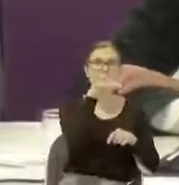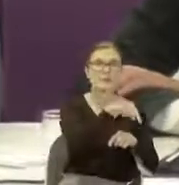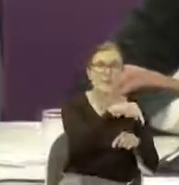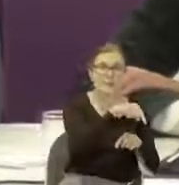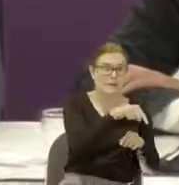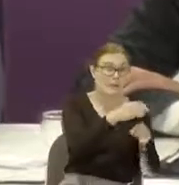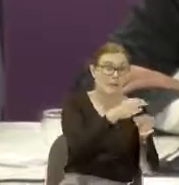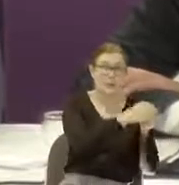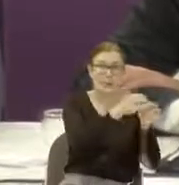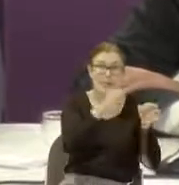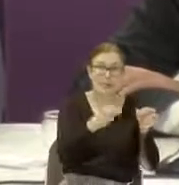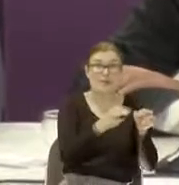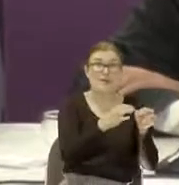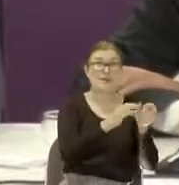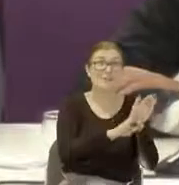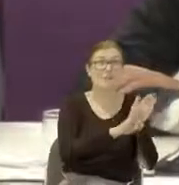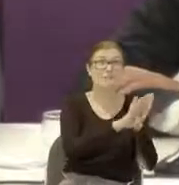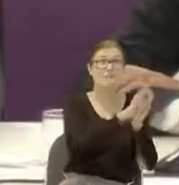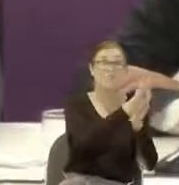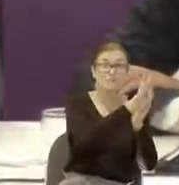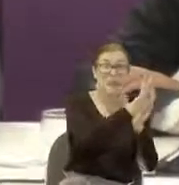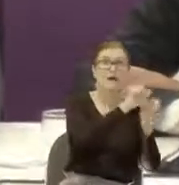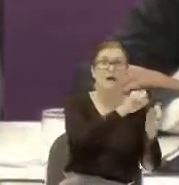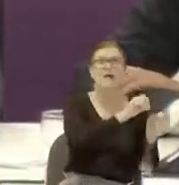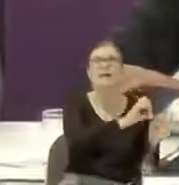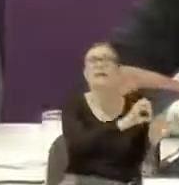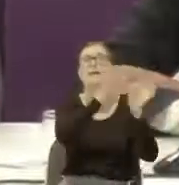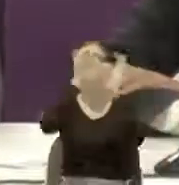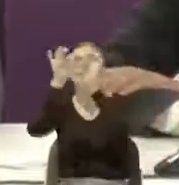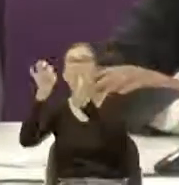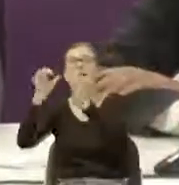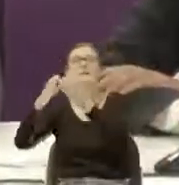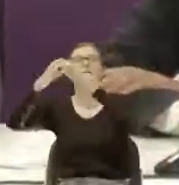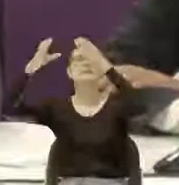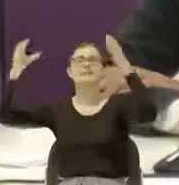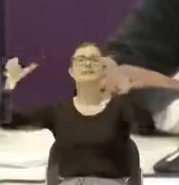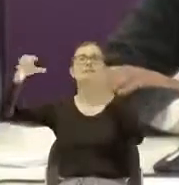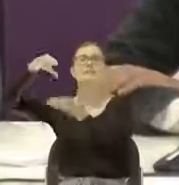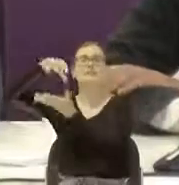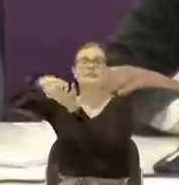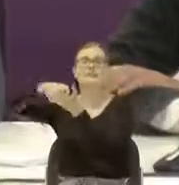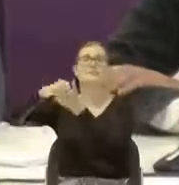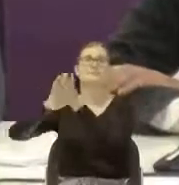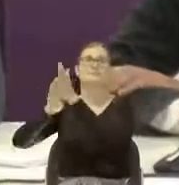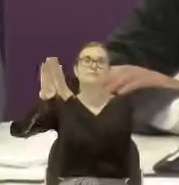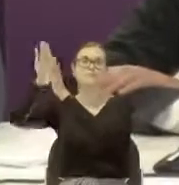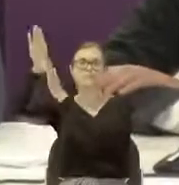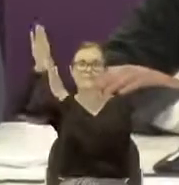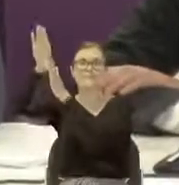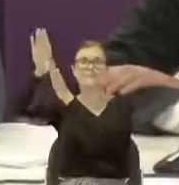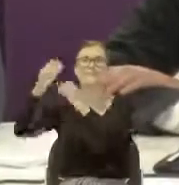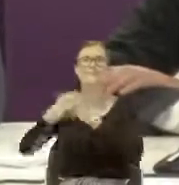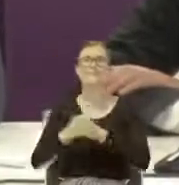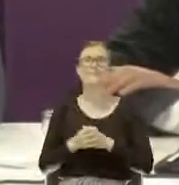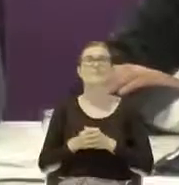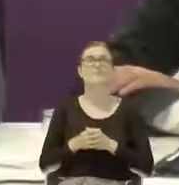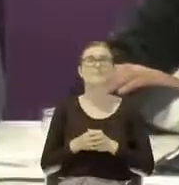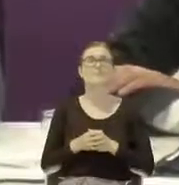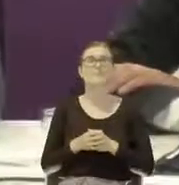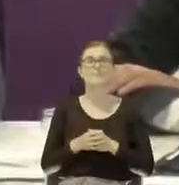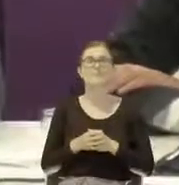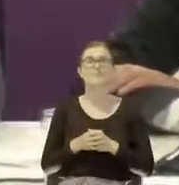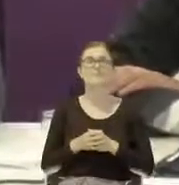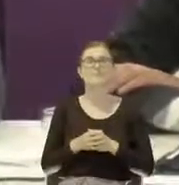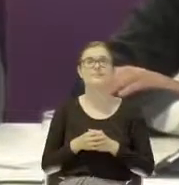maires sont considérés comme nos mamans pour nos populations,